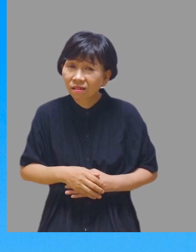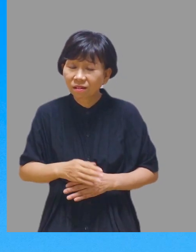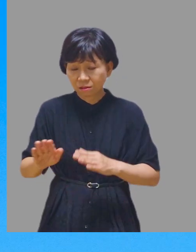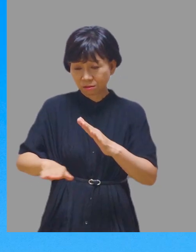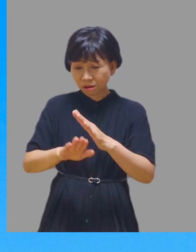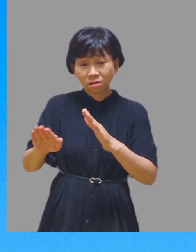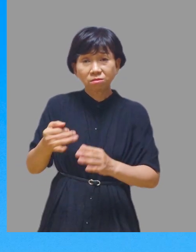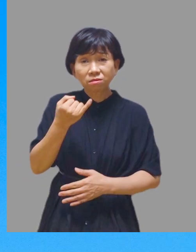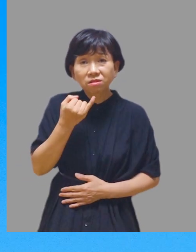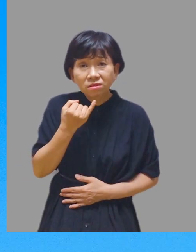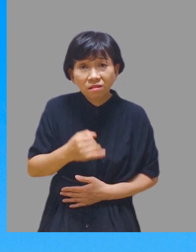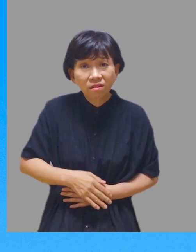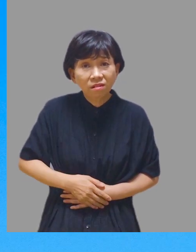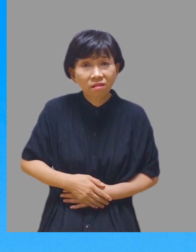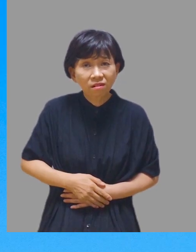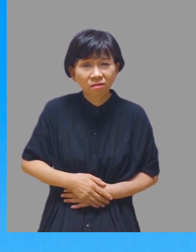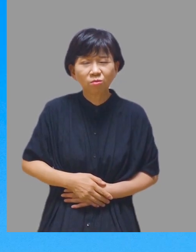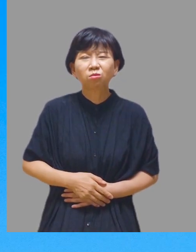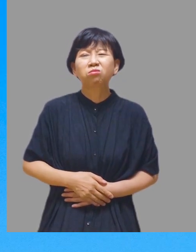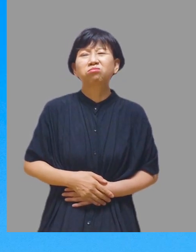괜찮을까 하는 거죠.